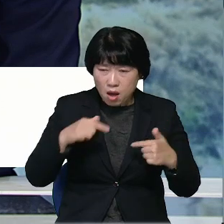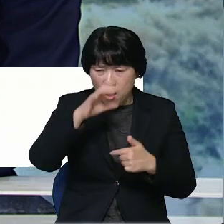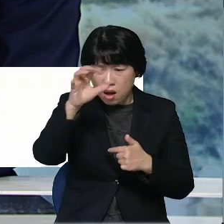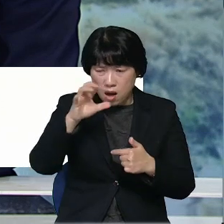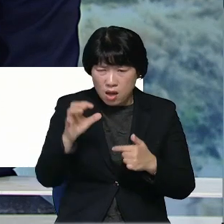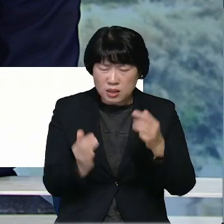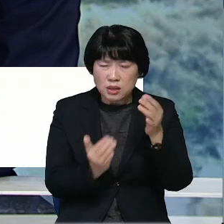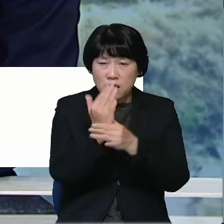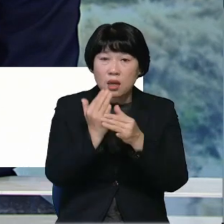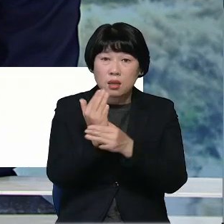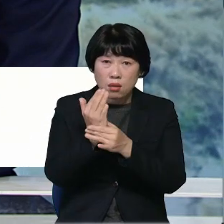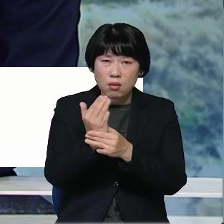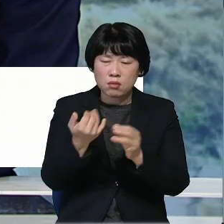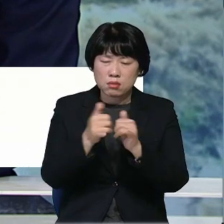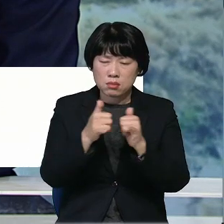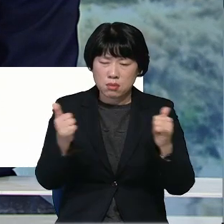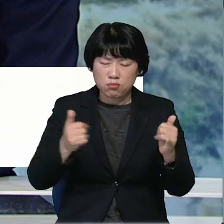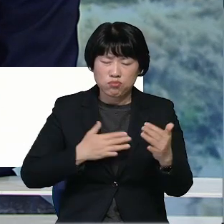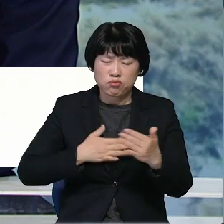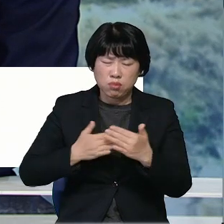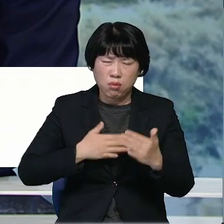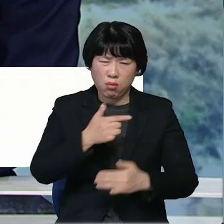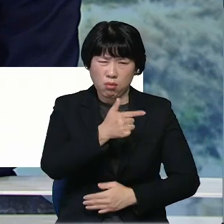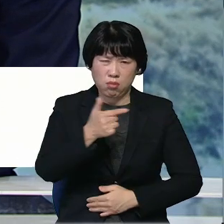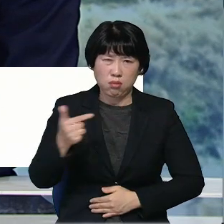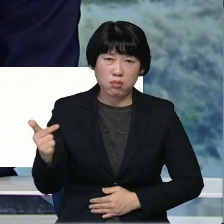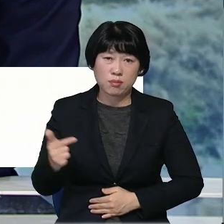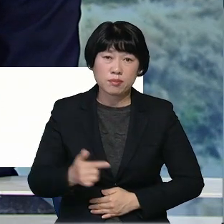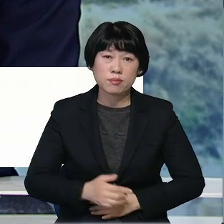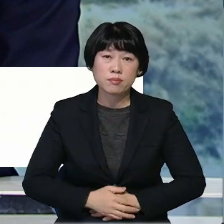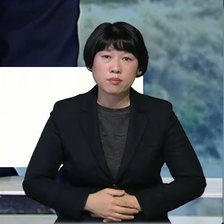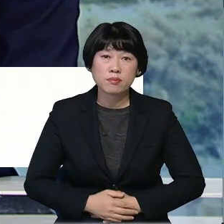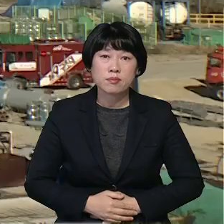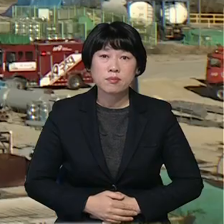사고에 주민들도 불안감을 호소하고 있습니다. 이어서 이영길 기자입니다.